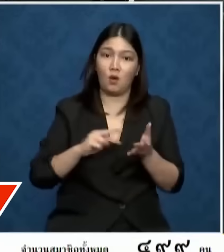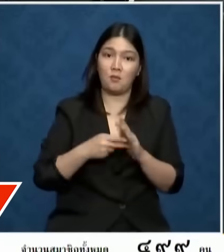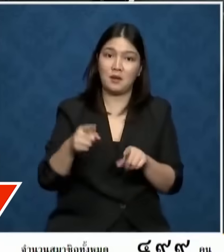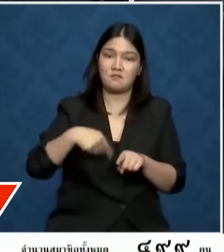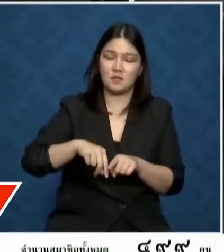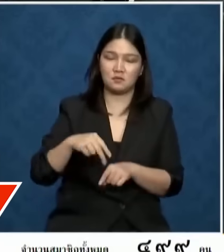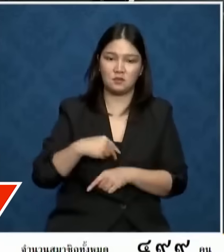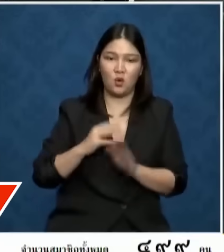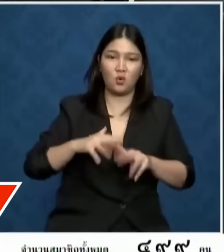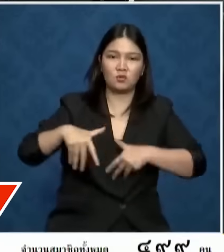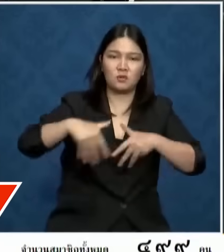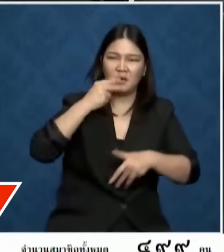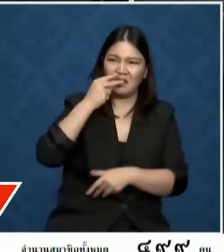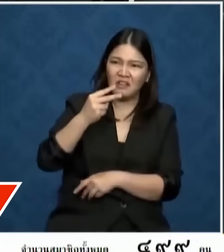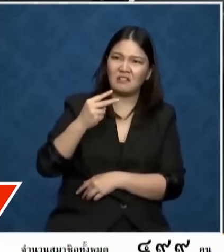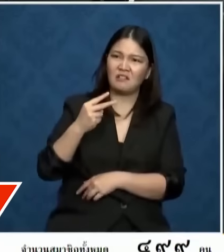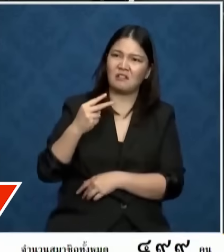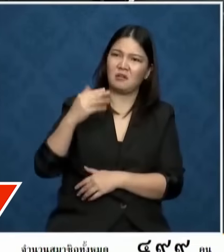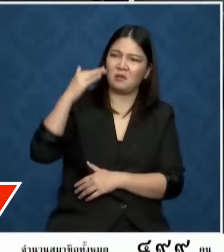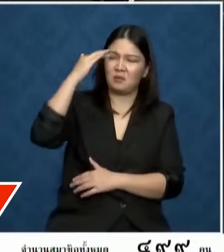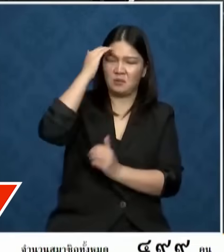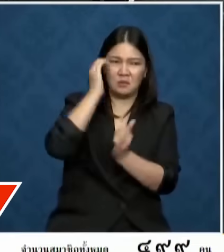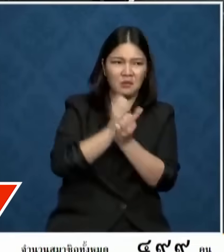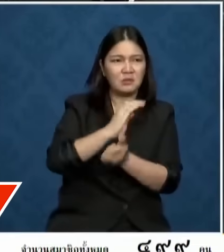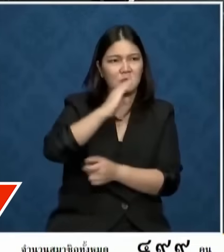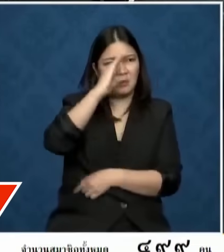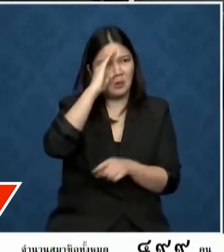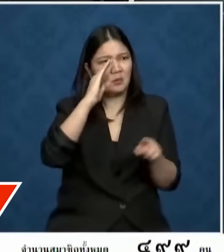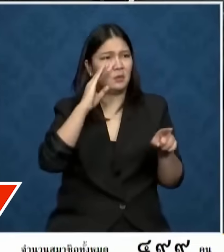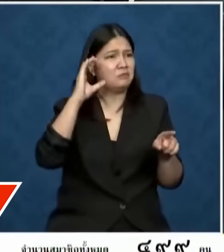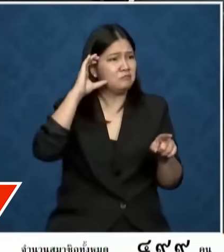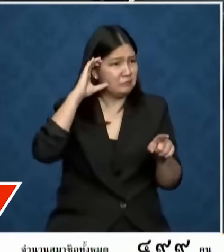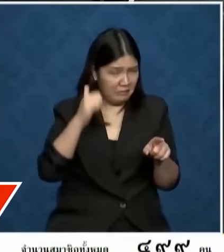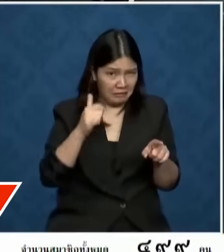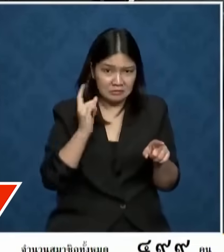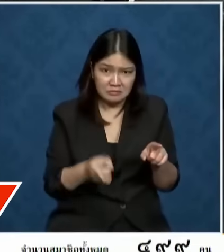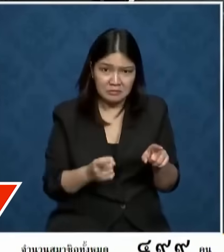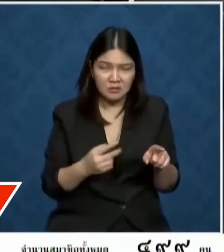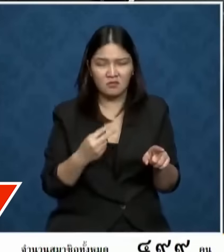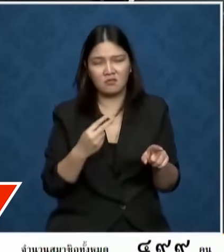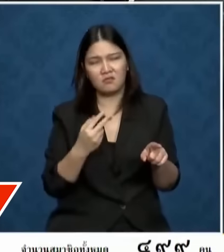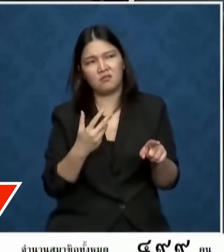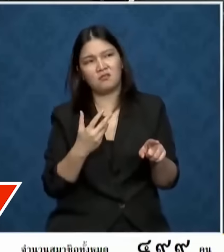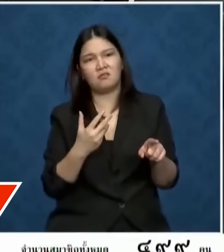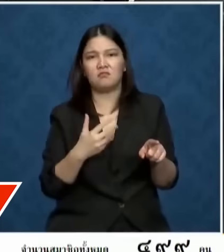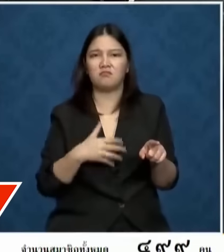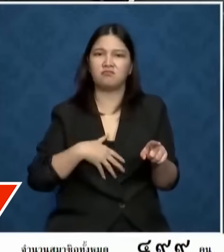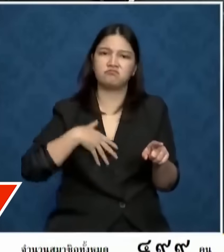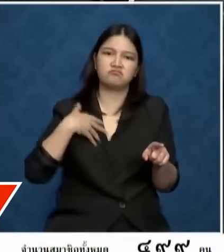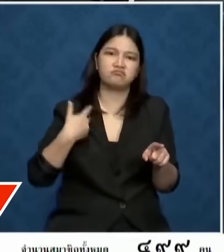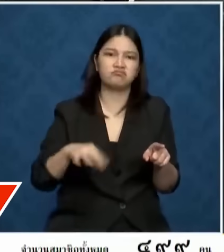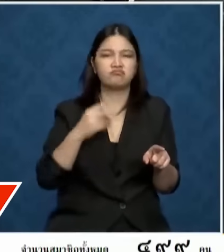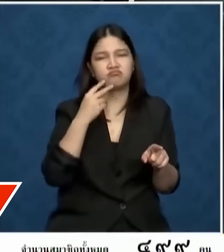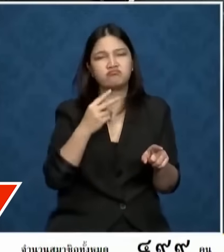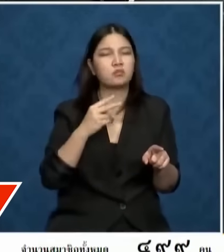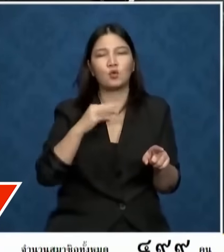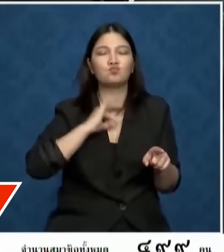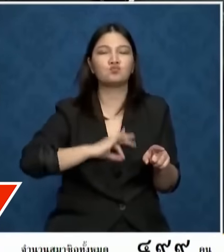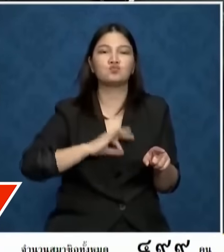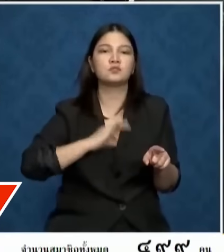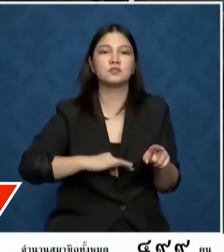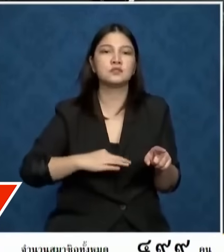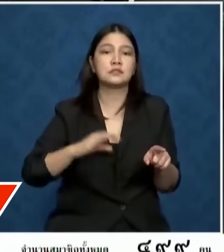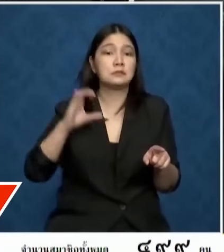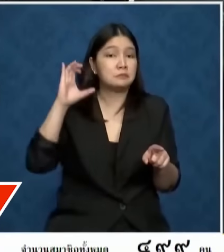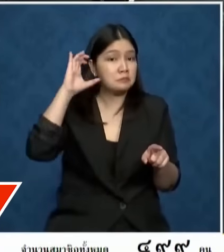ต่อหน่วยงานภาครัฐโดยเฉพาะทหารและตำรวจที่ถูกร้องเรียนในกรณีลักษณะอย่างนี้จะมี